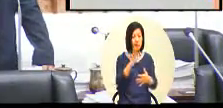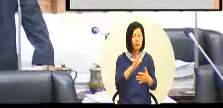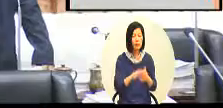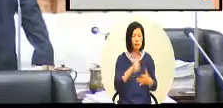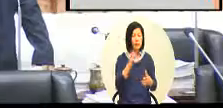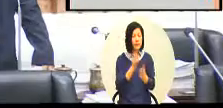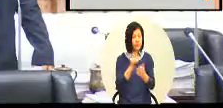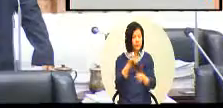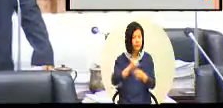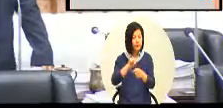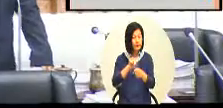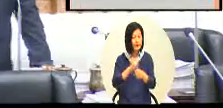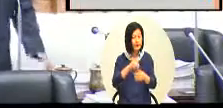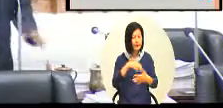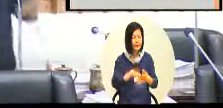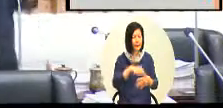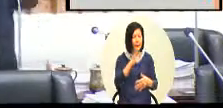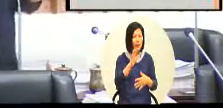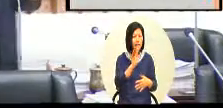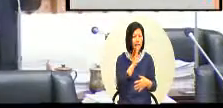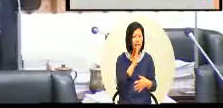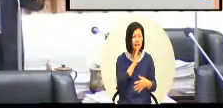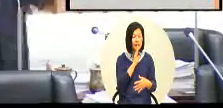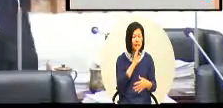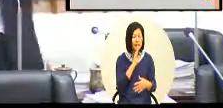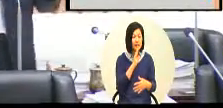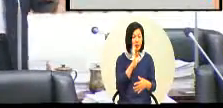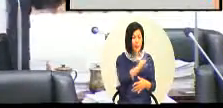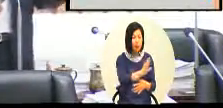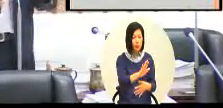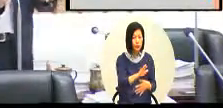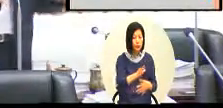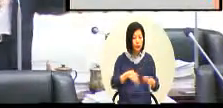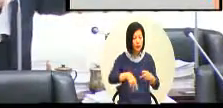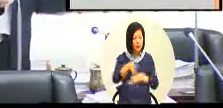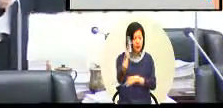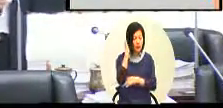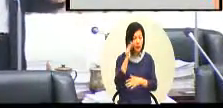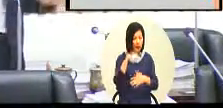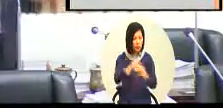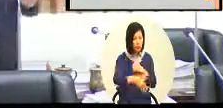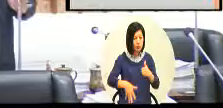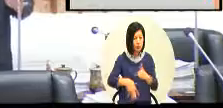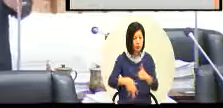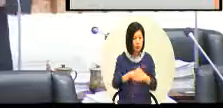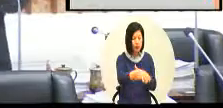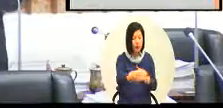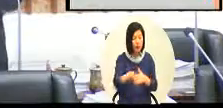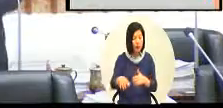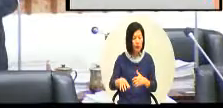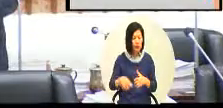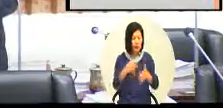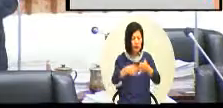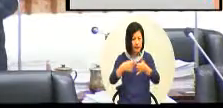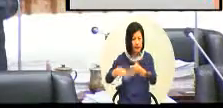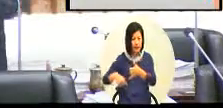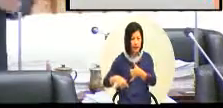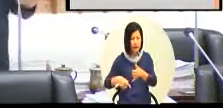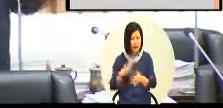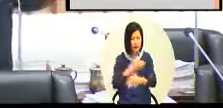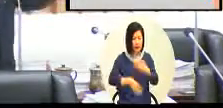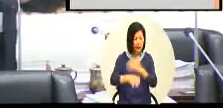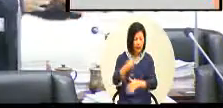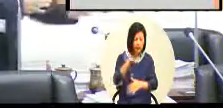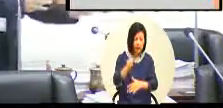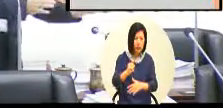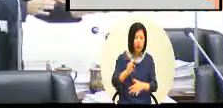面这个部分是属于我们长期行政单位对于各单位跟个人的跟这个残障或